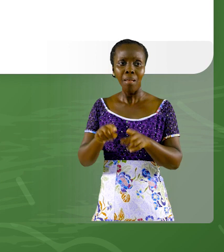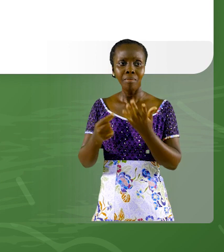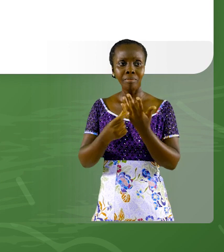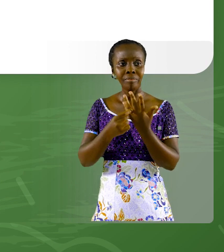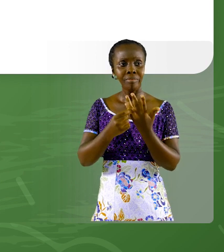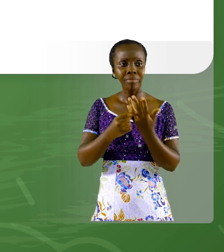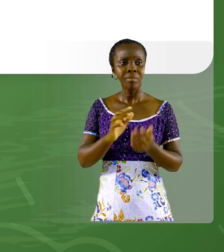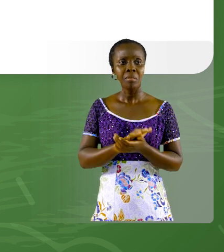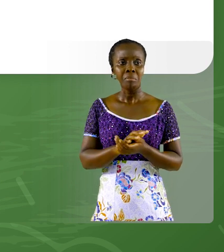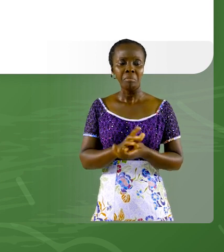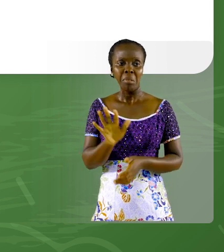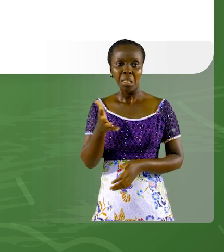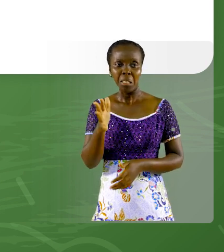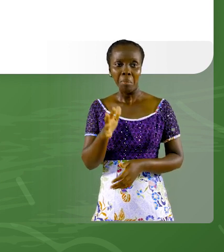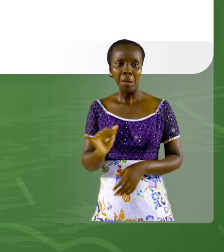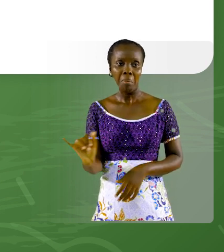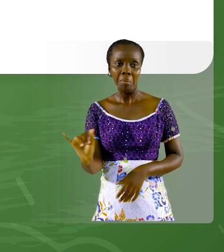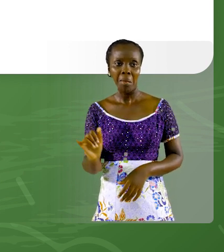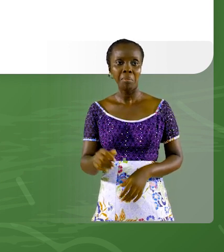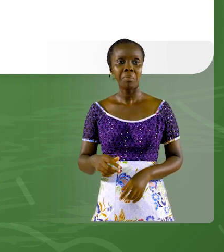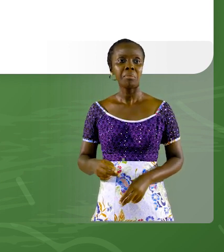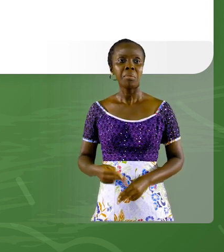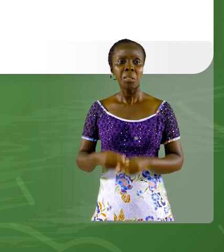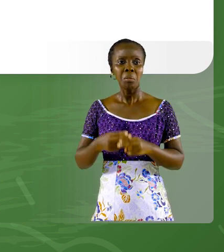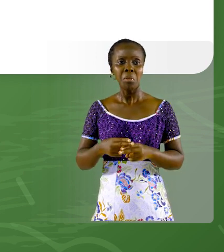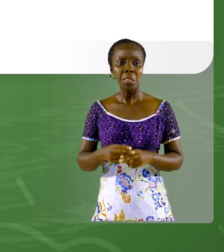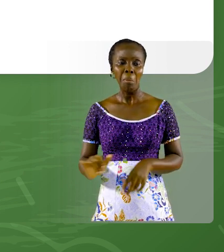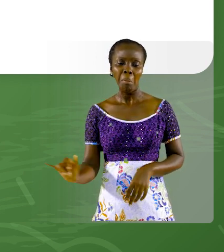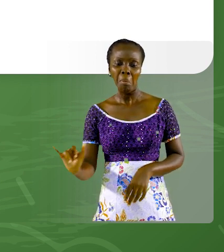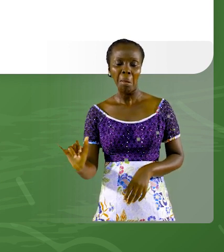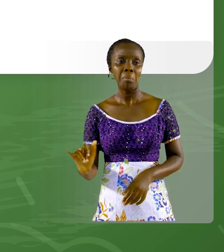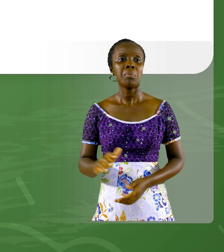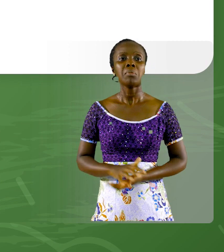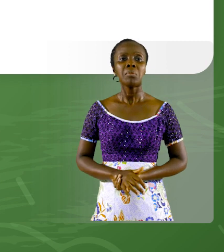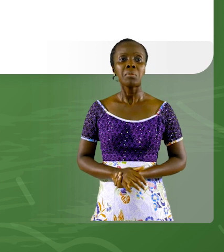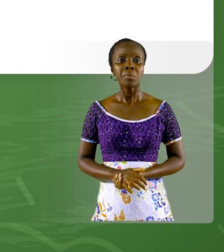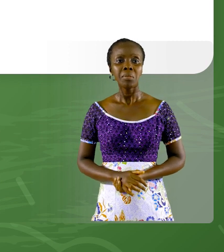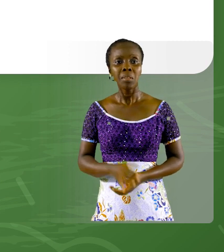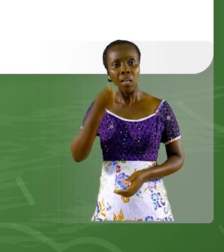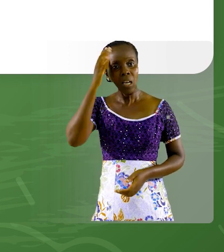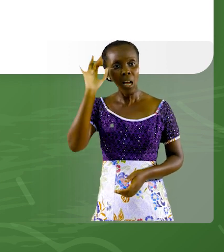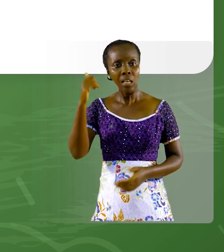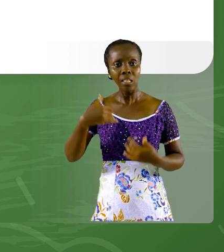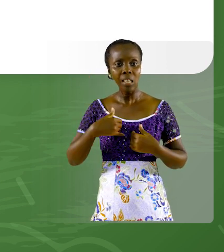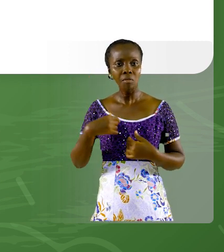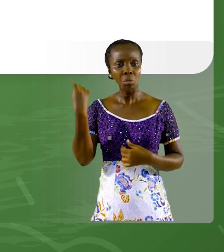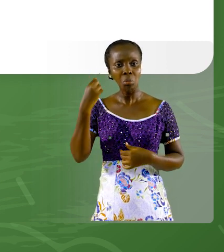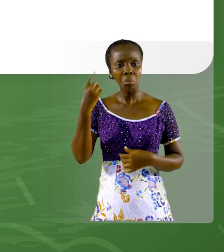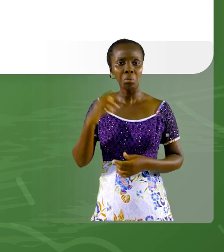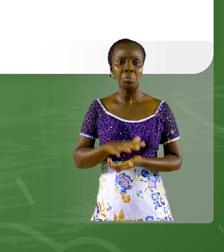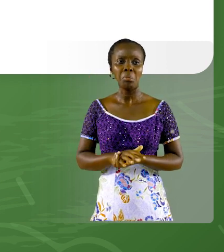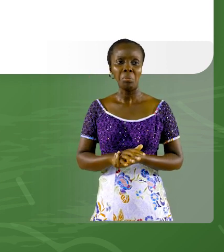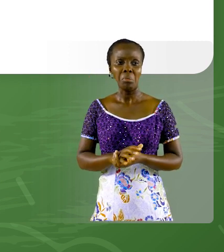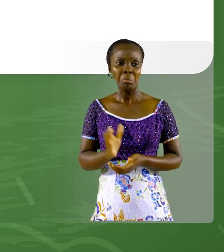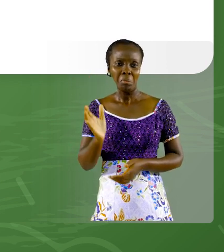où paraissait l'être et il pesait le même poids, car il avait toujours paru à Yao